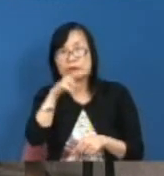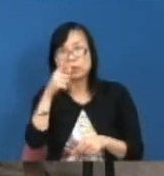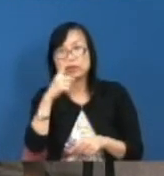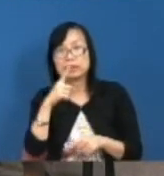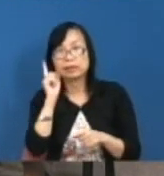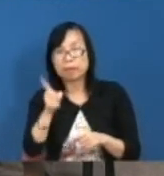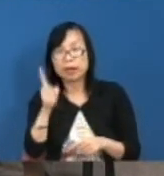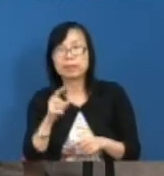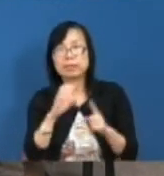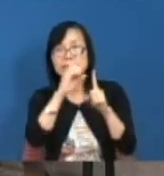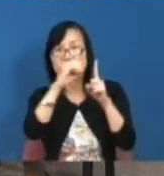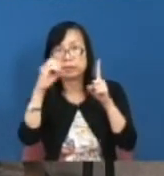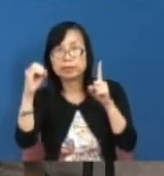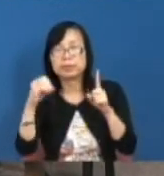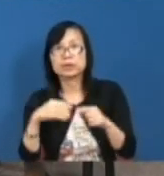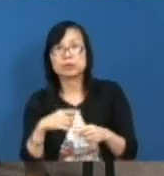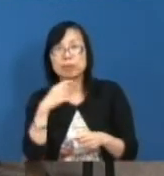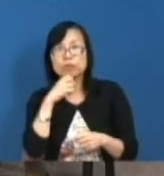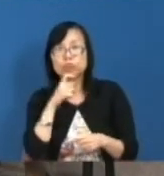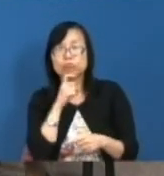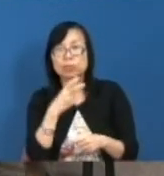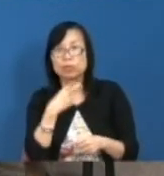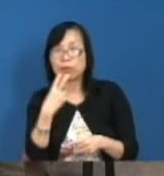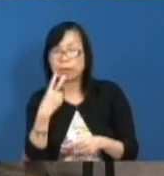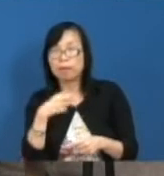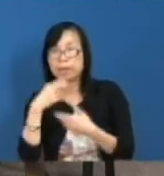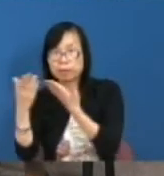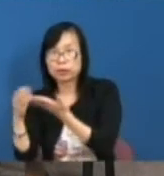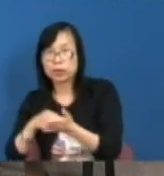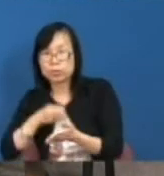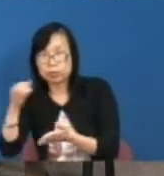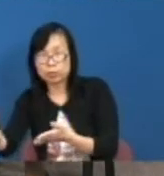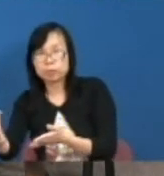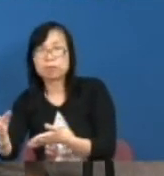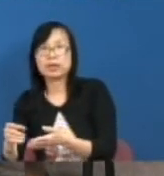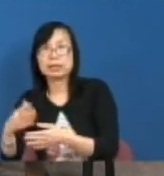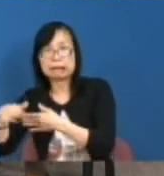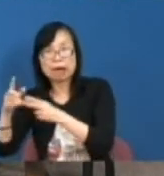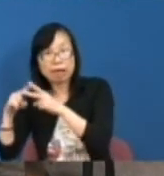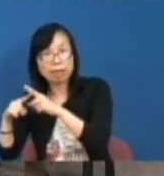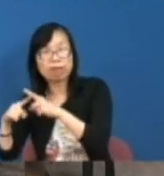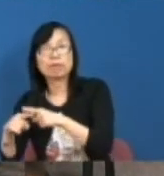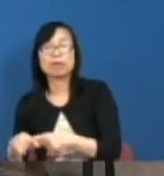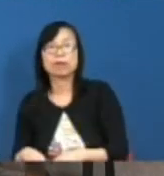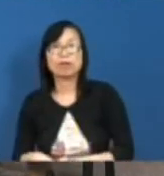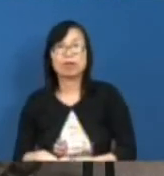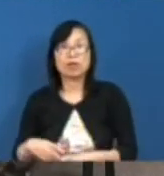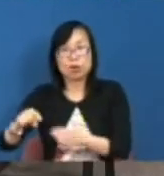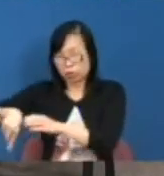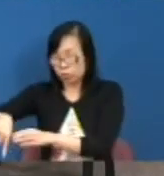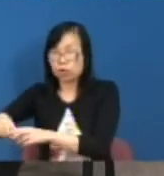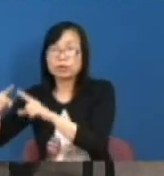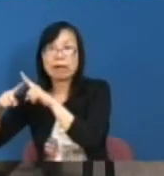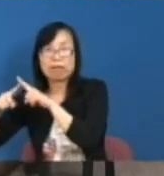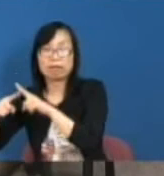2蚊俾嗰班。貧民喎、反而 好咁，因為節目時間關係啦，咁我知道因為陳魔都冇